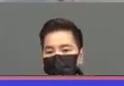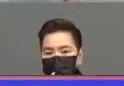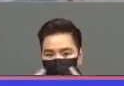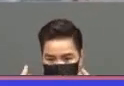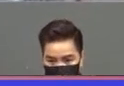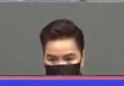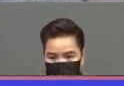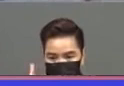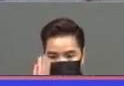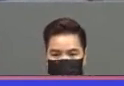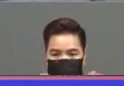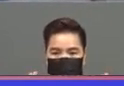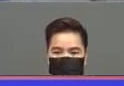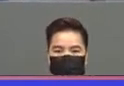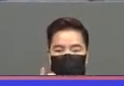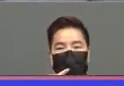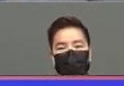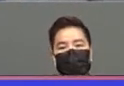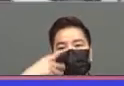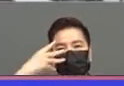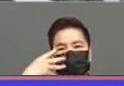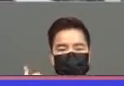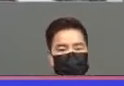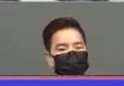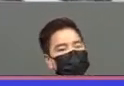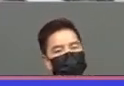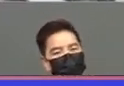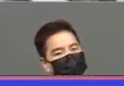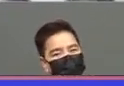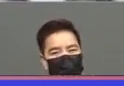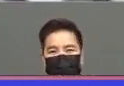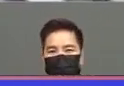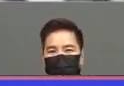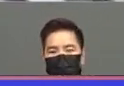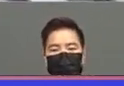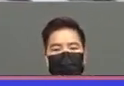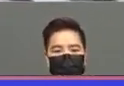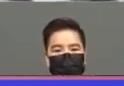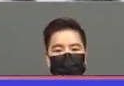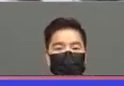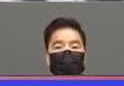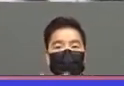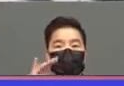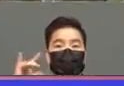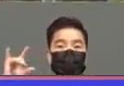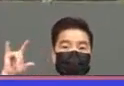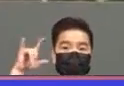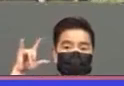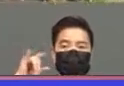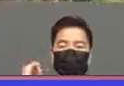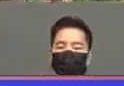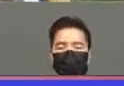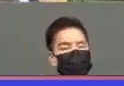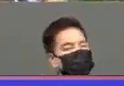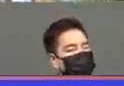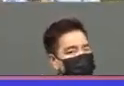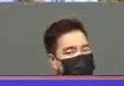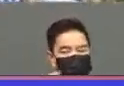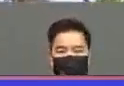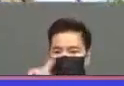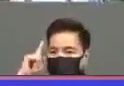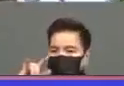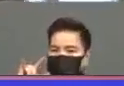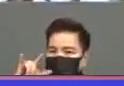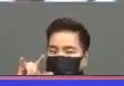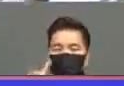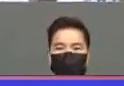ยอ่ะสามารถช่วยเหลือผู้ประกอบการส่งออกผลไม้สดไทยไปจีนได้เป็นอย่างดีนะคะแล้วก็สามารถตรวจสอบย้อนกลับมาแหล่งที่มาปลายทางจนถึงพี่น้อง